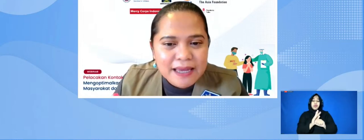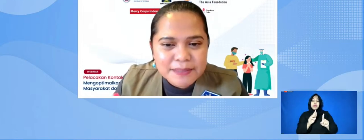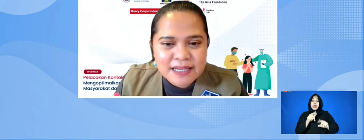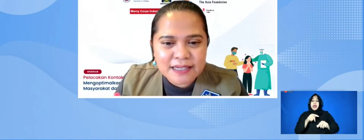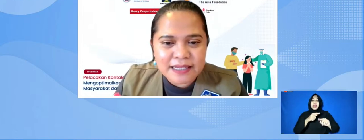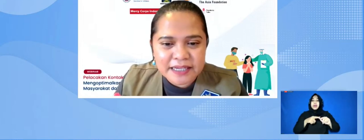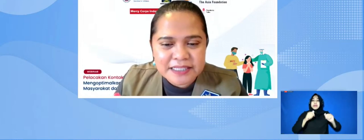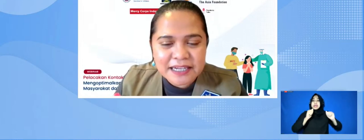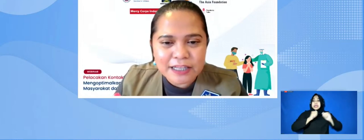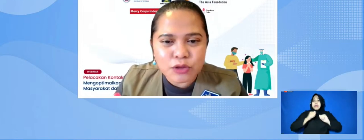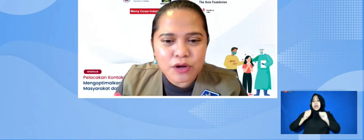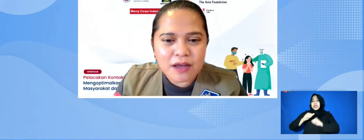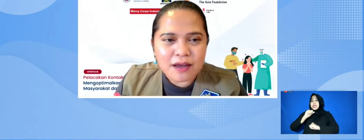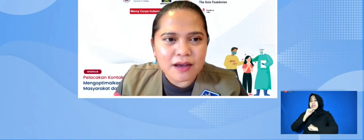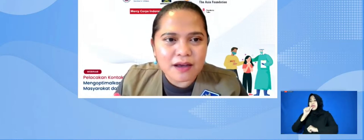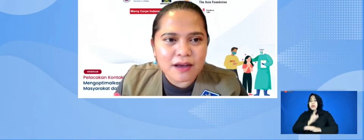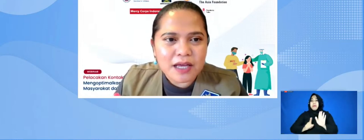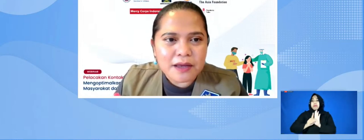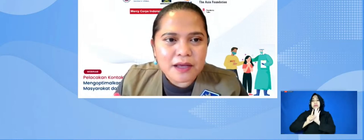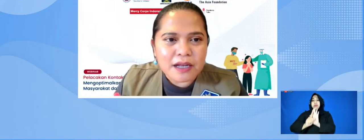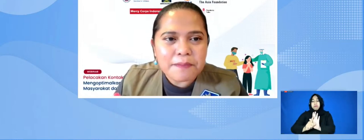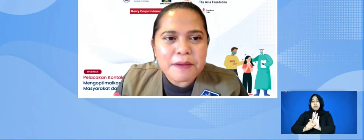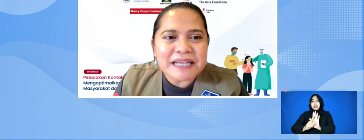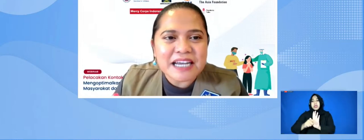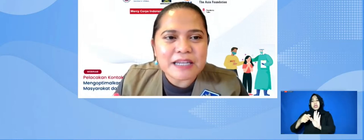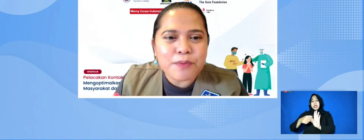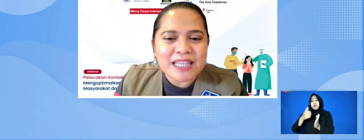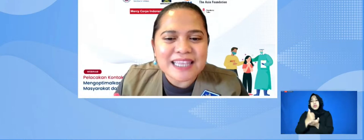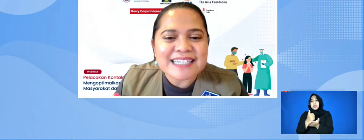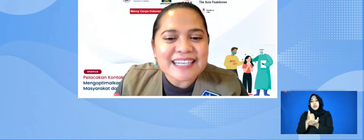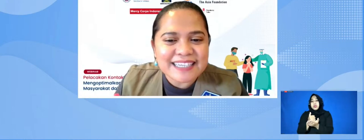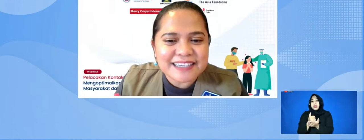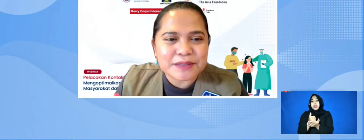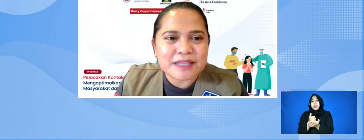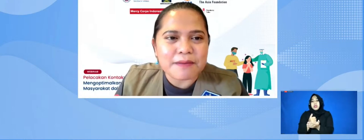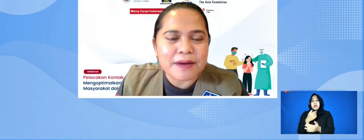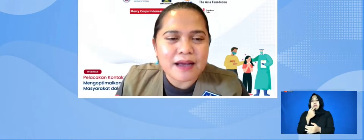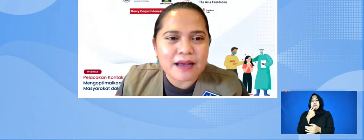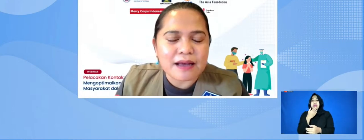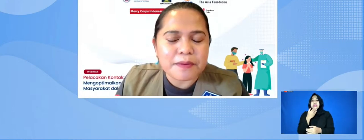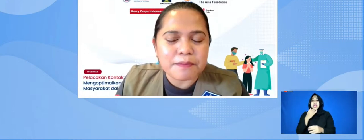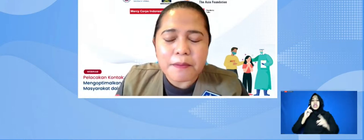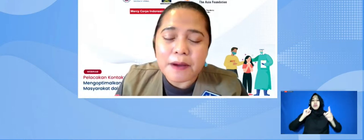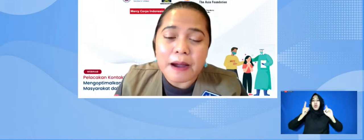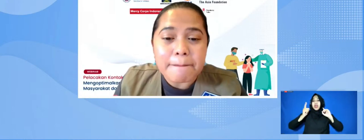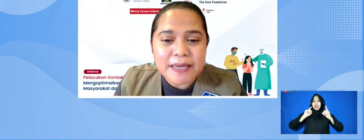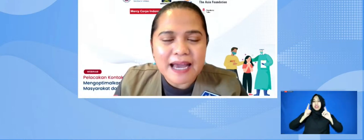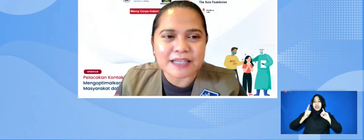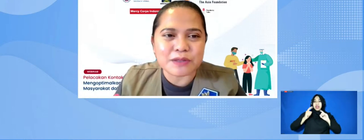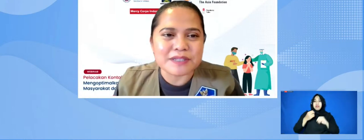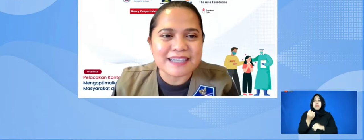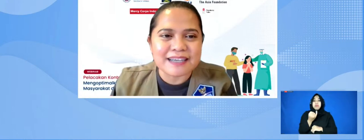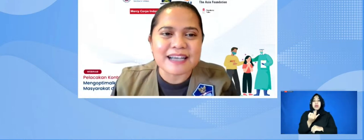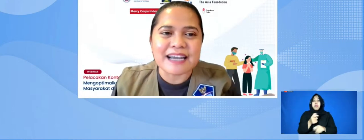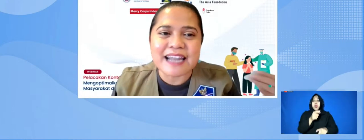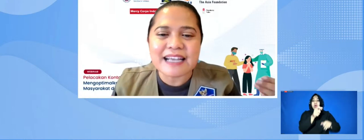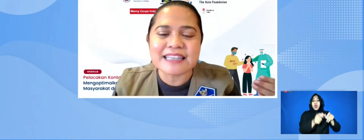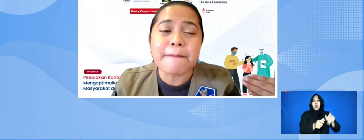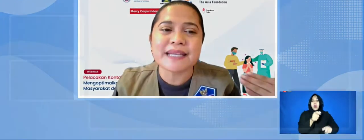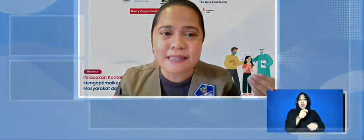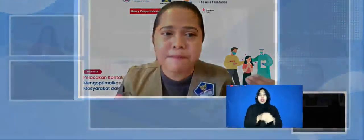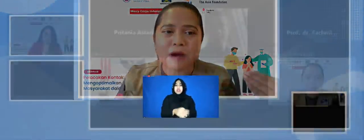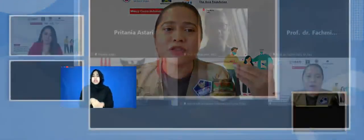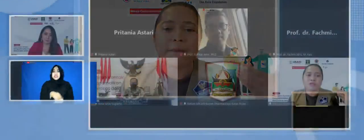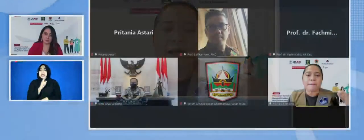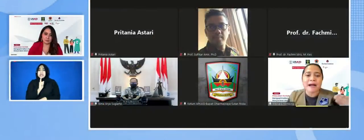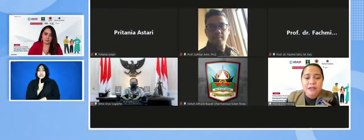menyepakati siapa yang menjadi dirijen itu lebih banyak dipolitisasi gitu sama beberapa pihak gitu, karena